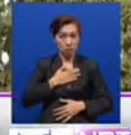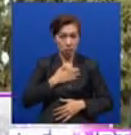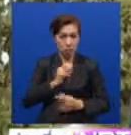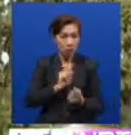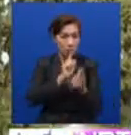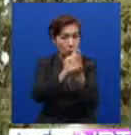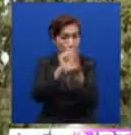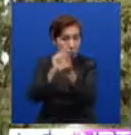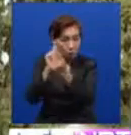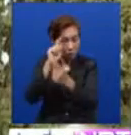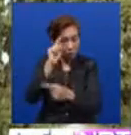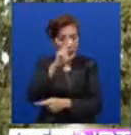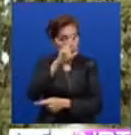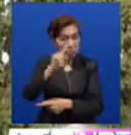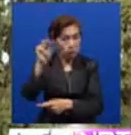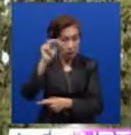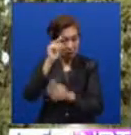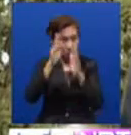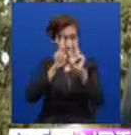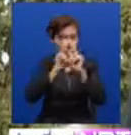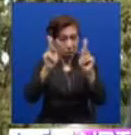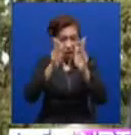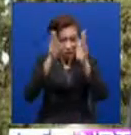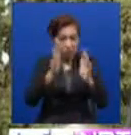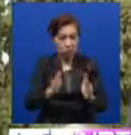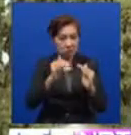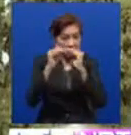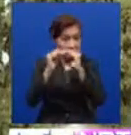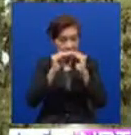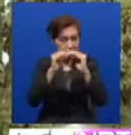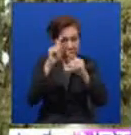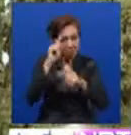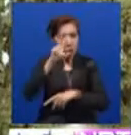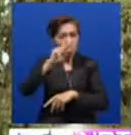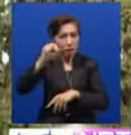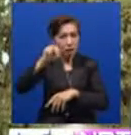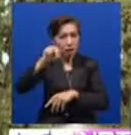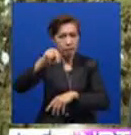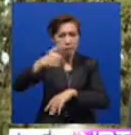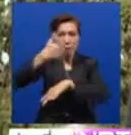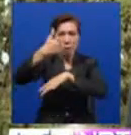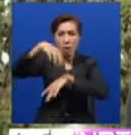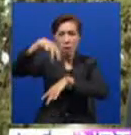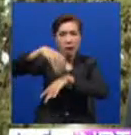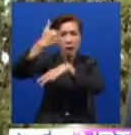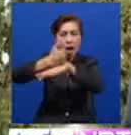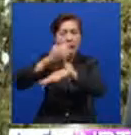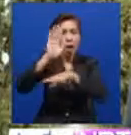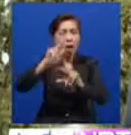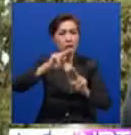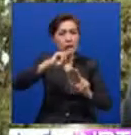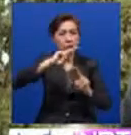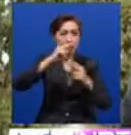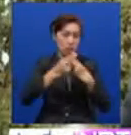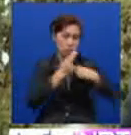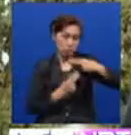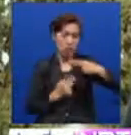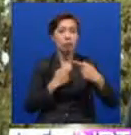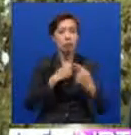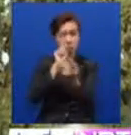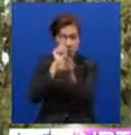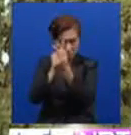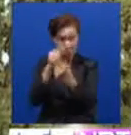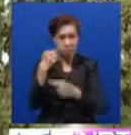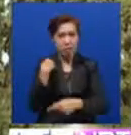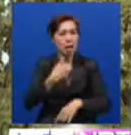คาหลวงใหญ่สิทธิมนุชชนหัวหน้าสำนักงานูที่นครเจนีวาแล้วก็ผู้อำนวยการ